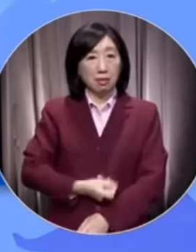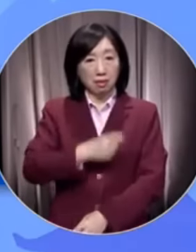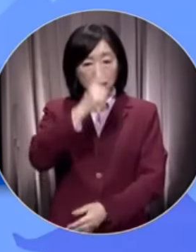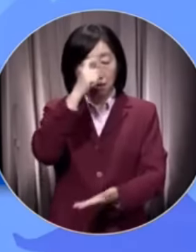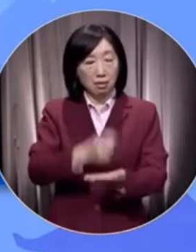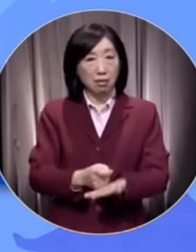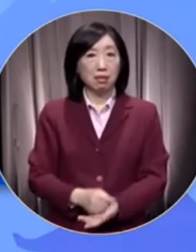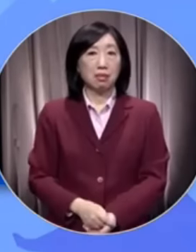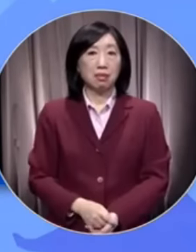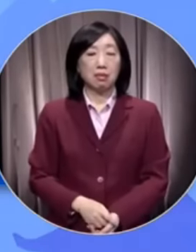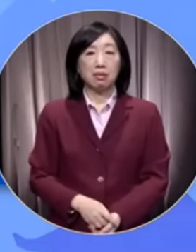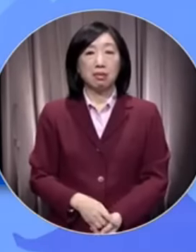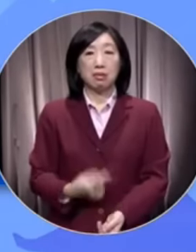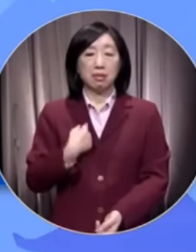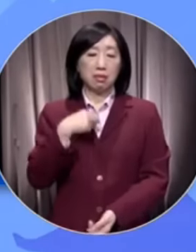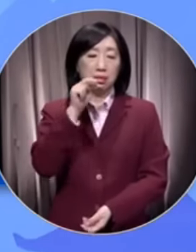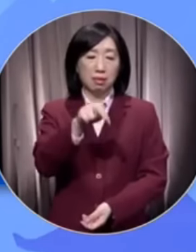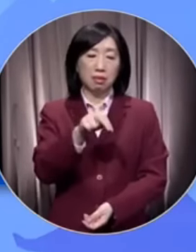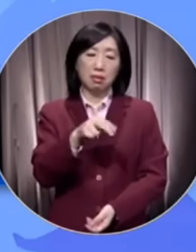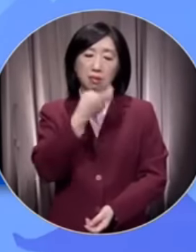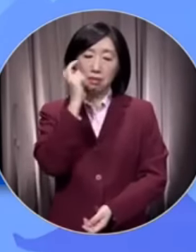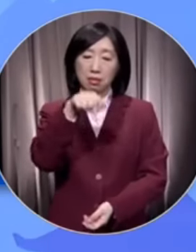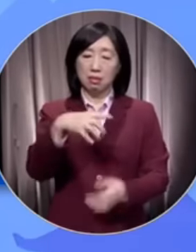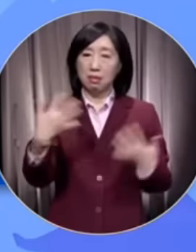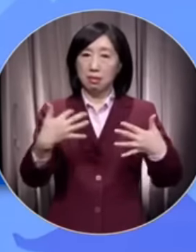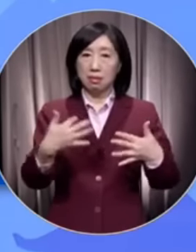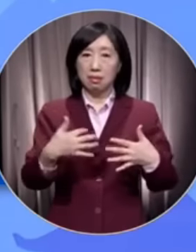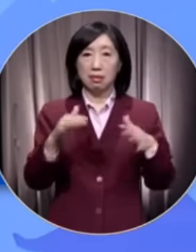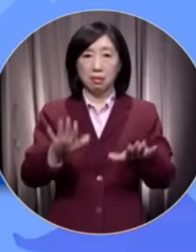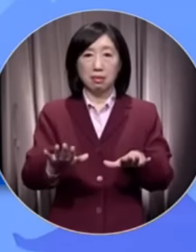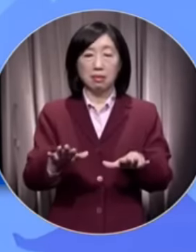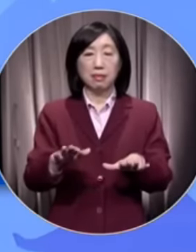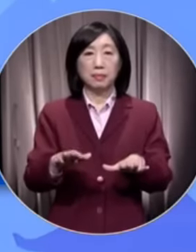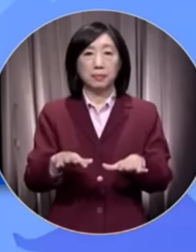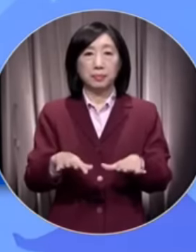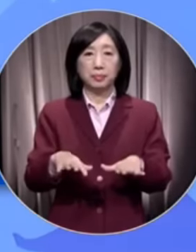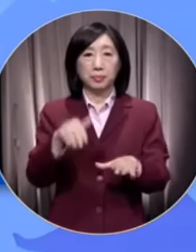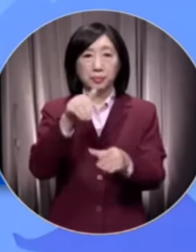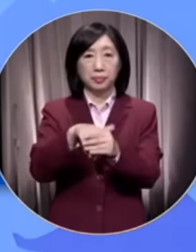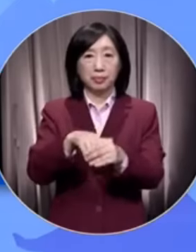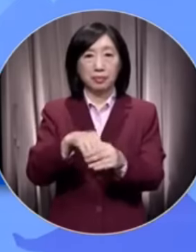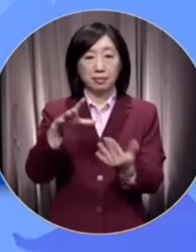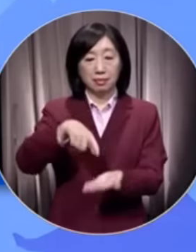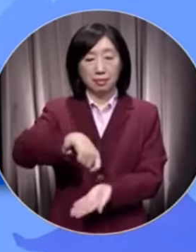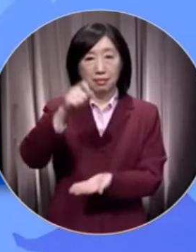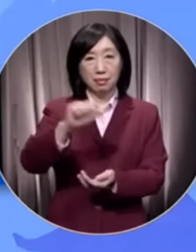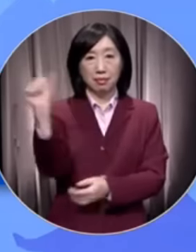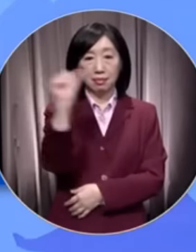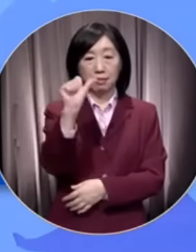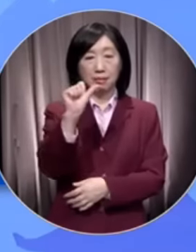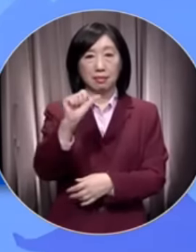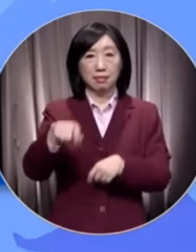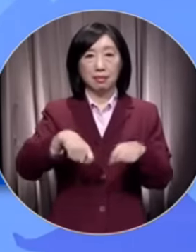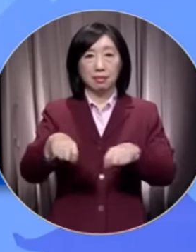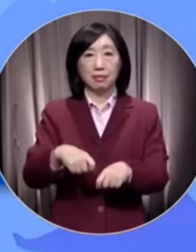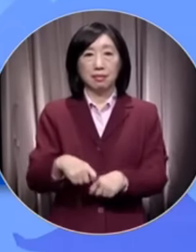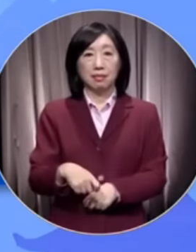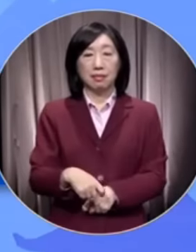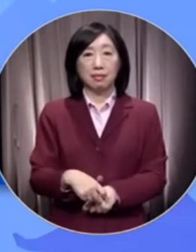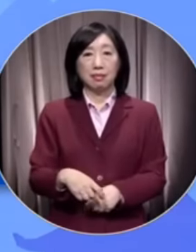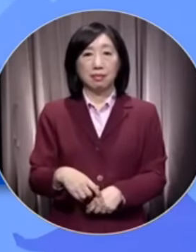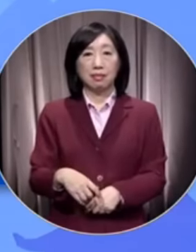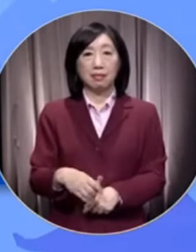了信赖。我看到这些问题，所以在这次的选举，我提出了五大政治改革。我要让虚